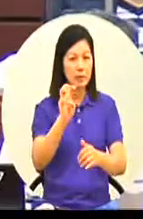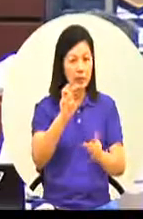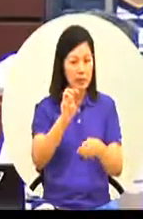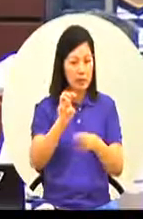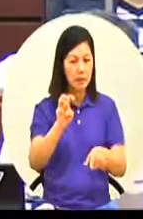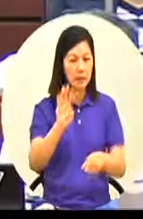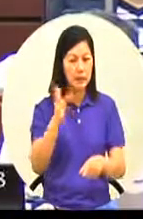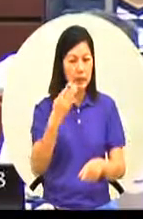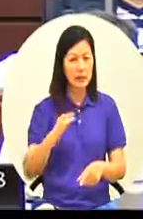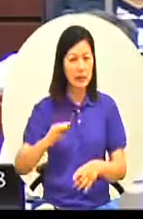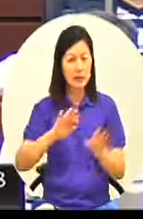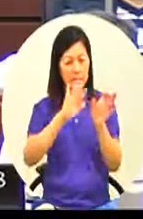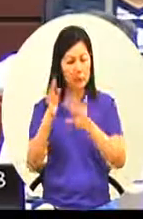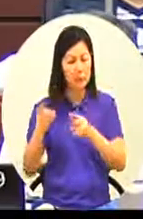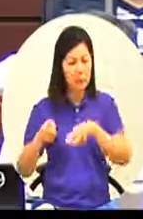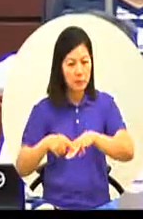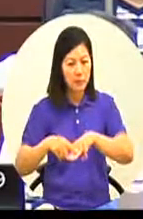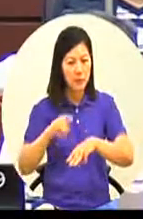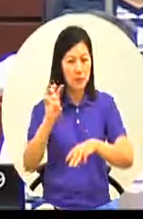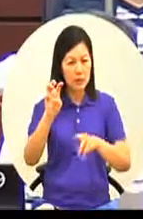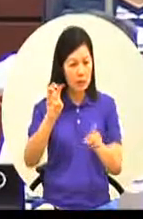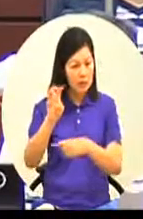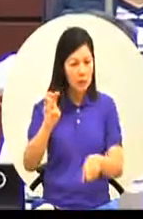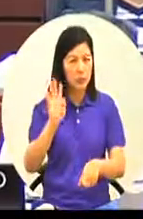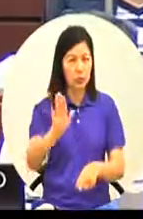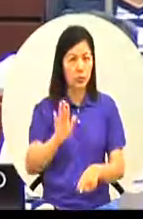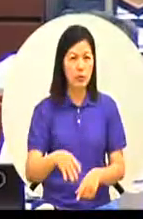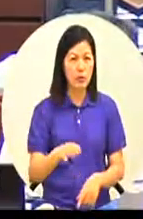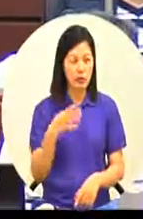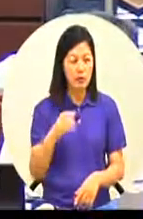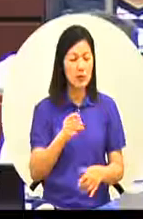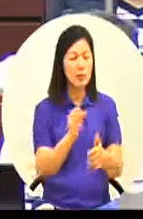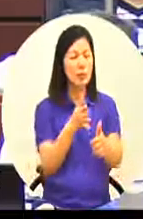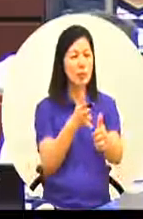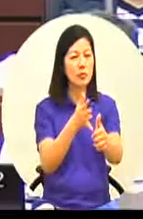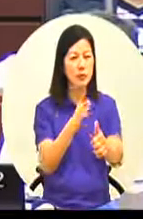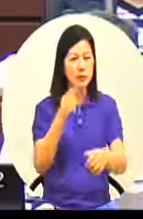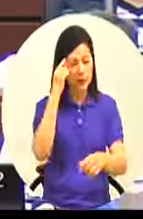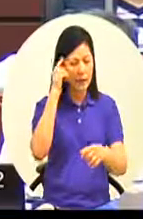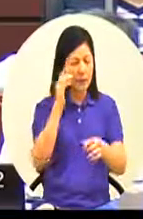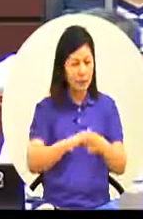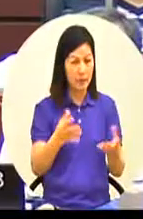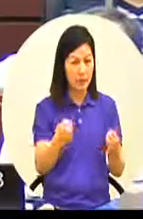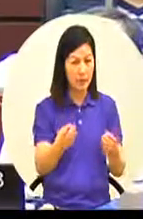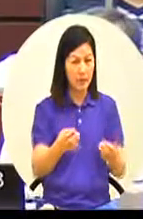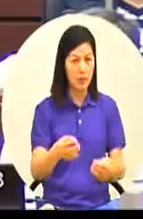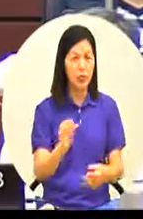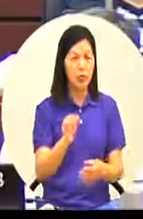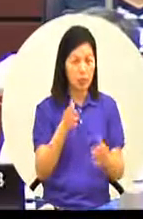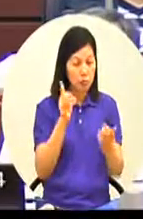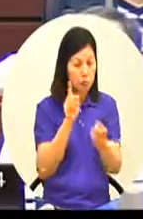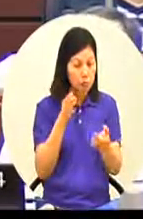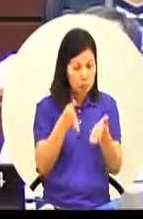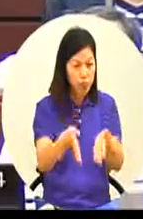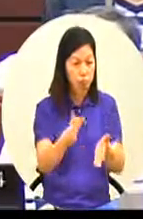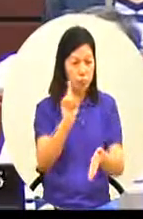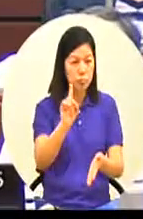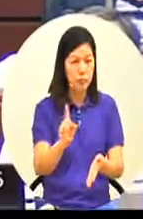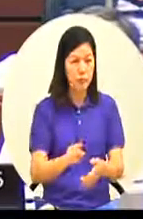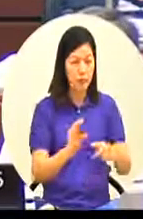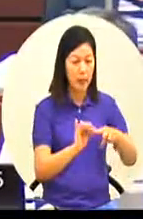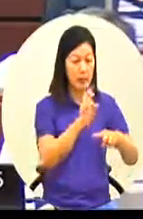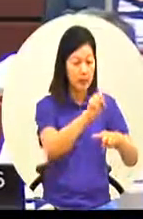只有30个人，那30个人我们在问说啊，那你对什么不满意？假设30个人里面有10% 对于